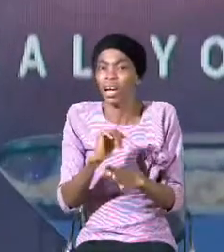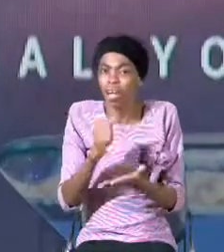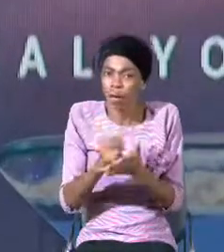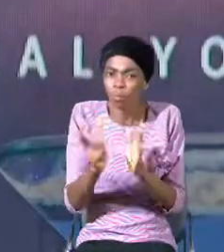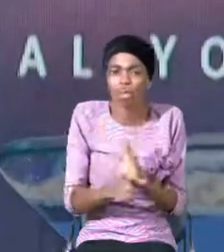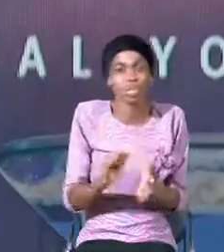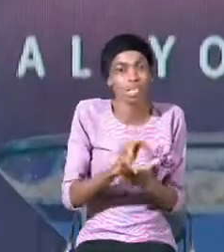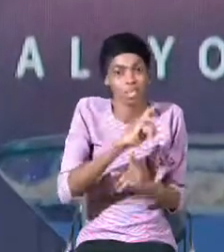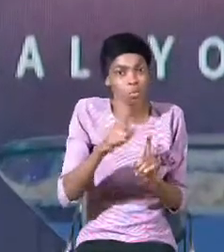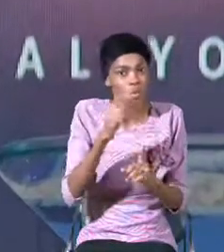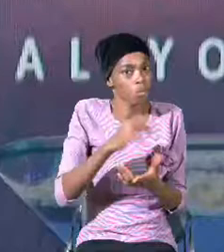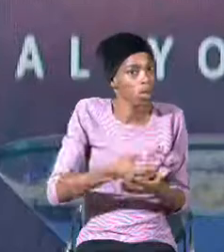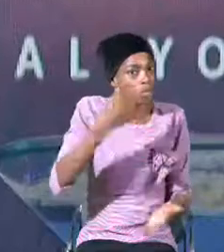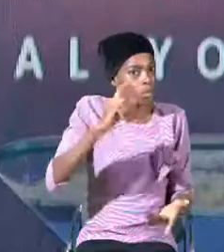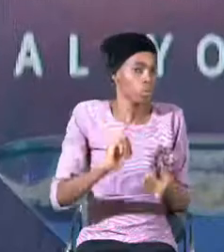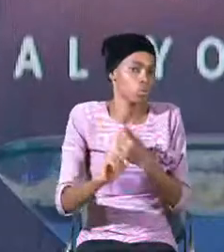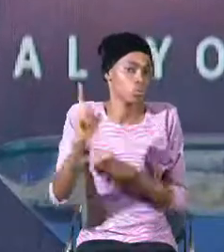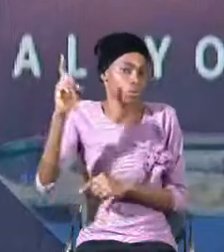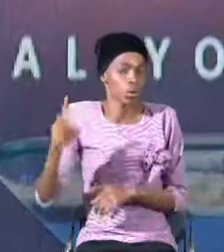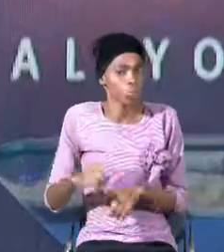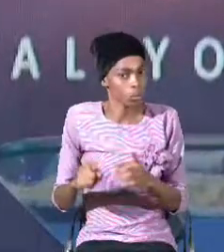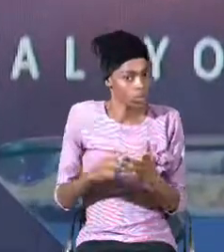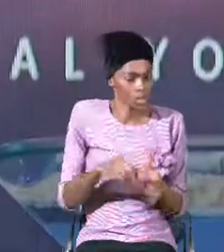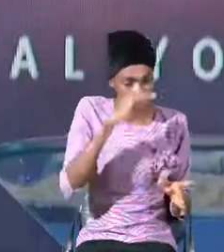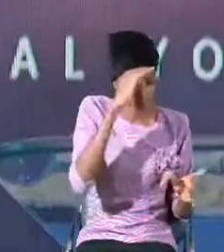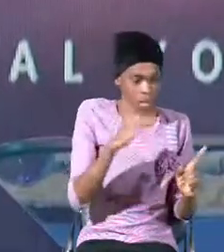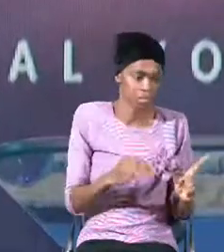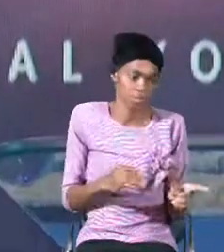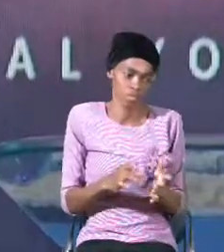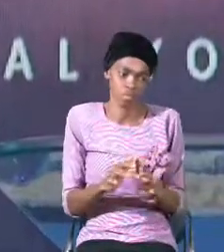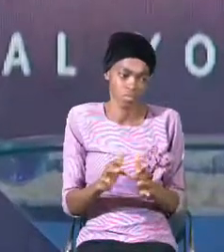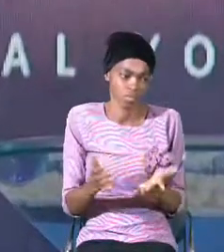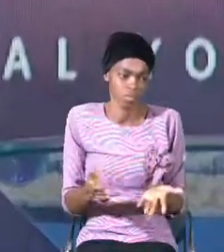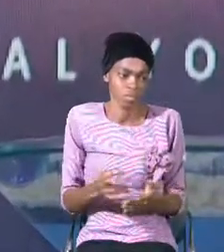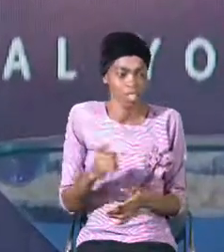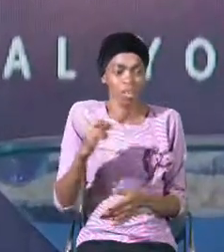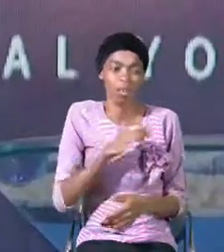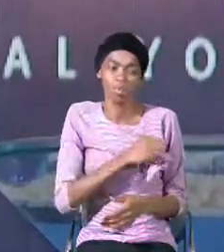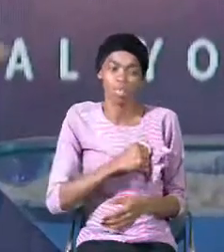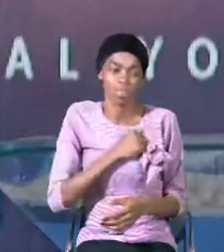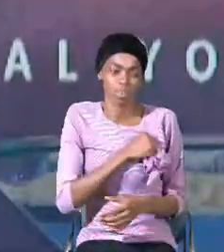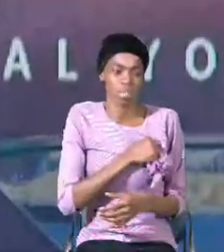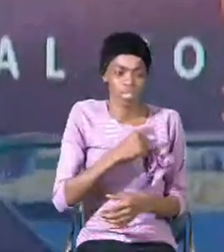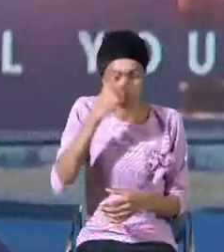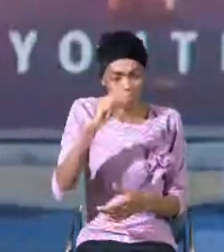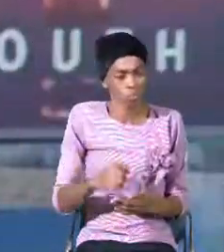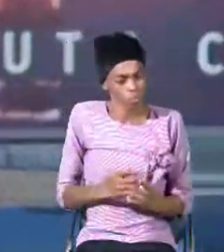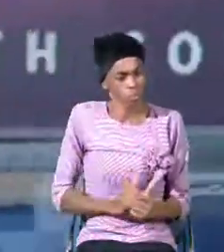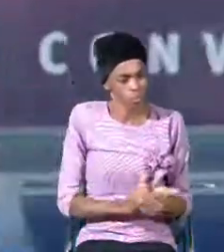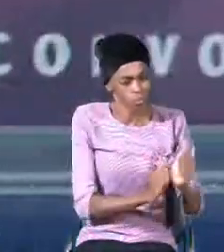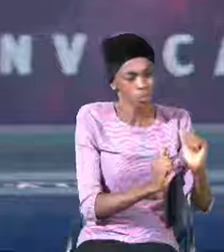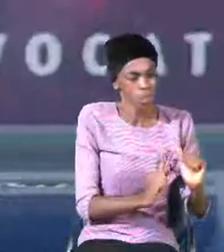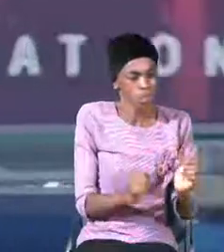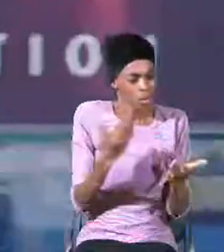pour Dieu. Mais cet homme, les regrets de poursuivre l'argent et le matérialisme. Et Dieu